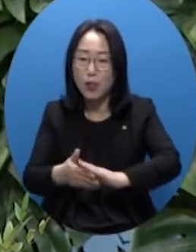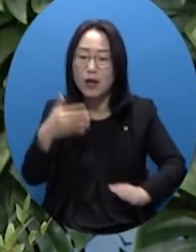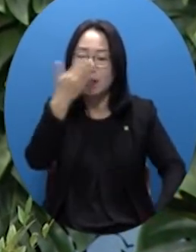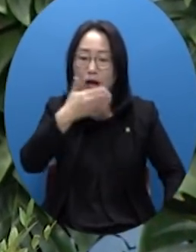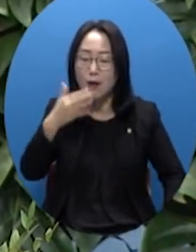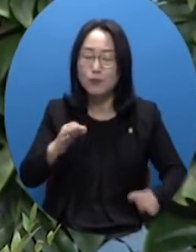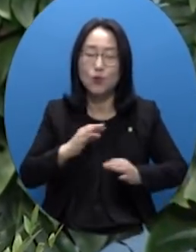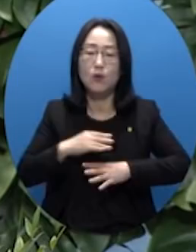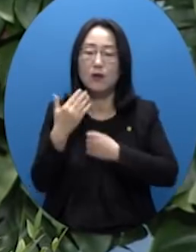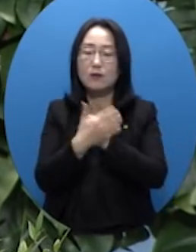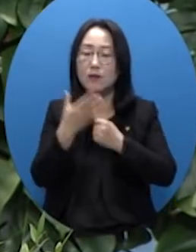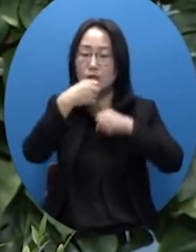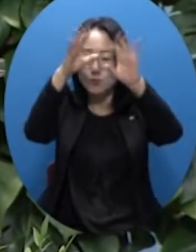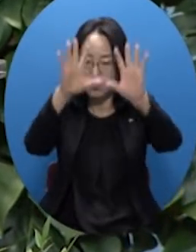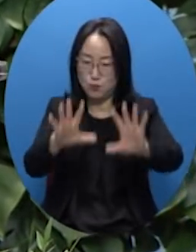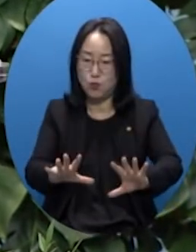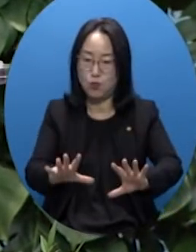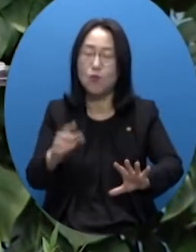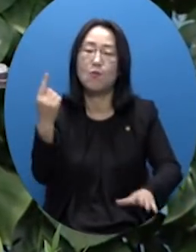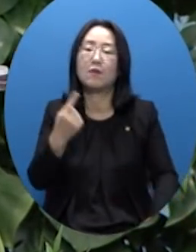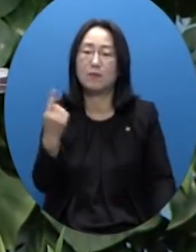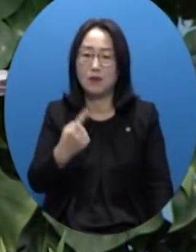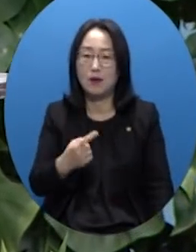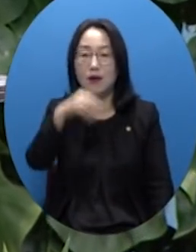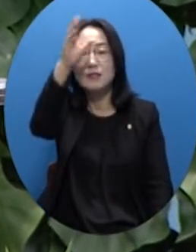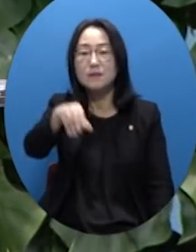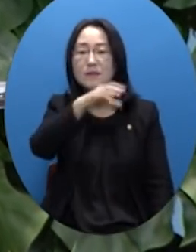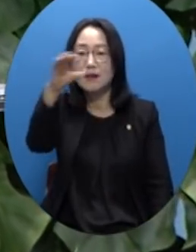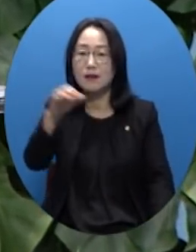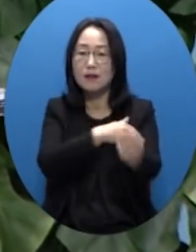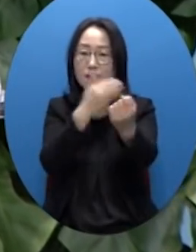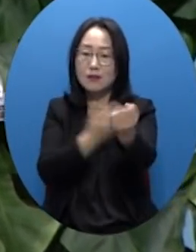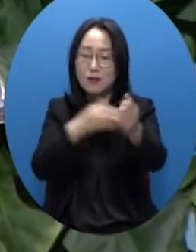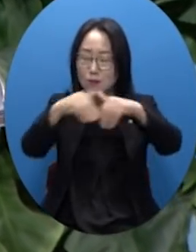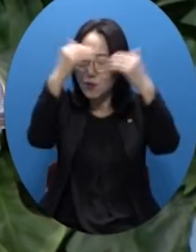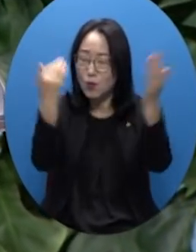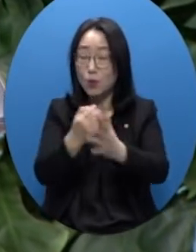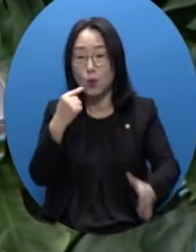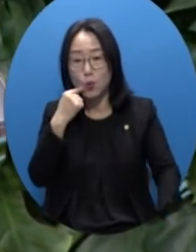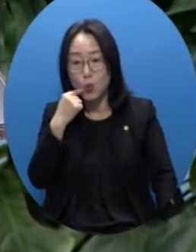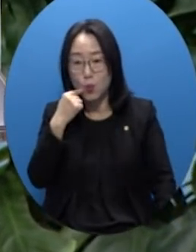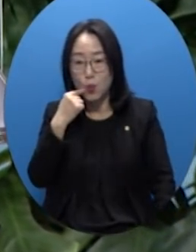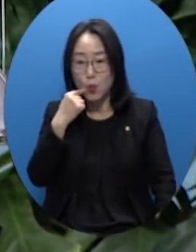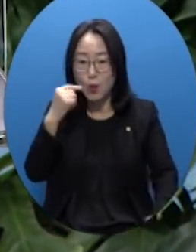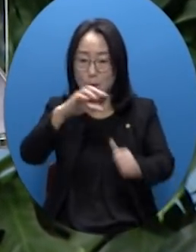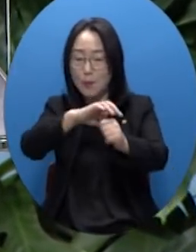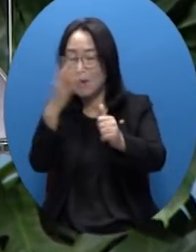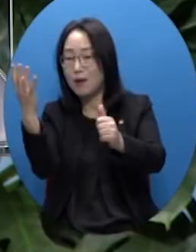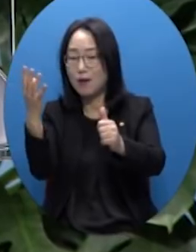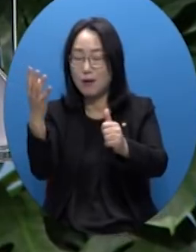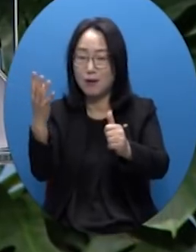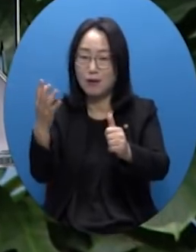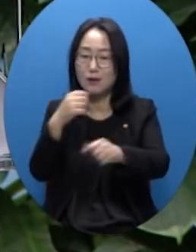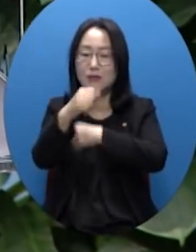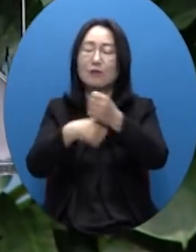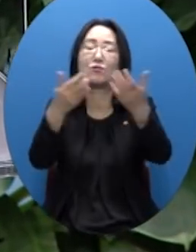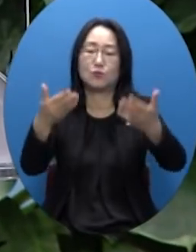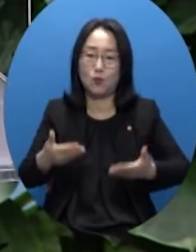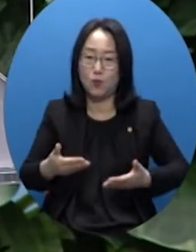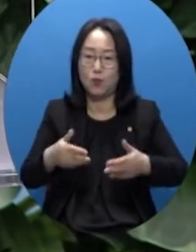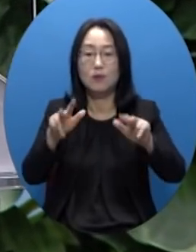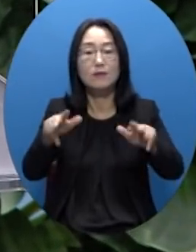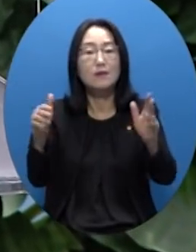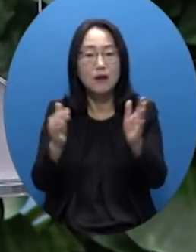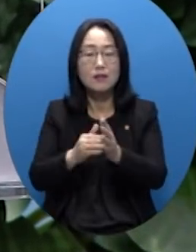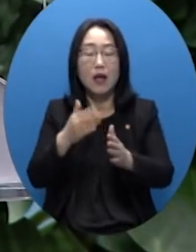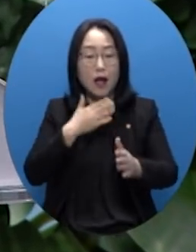축복이 임하게 될 것입니다 십자가의 능력이 우리를 모든 통해서 잘 케 만들어 줄 것입니다 우리가 지금까지 살아오면서